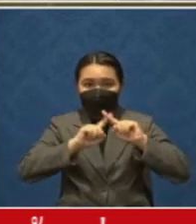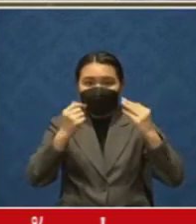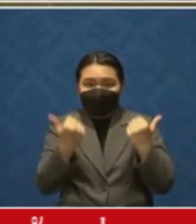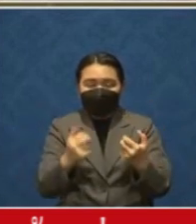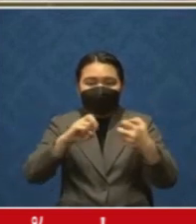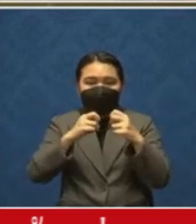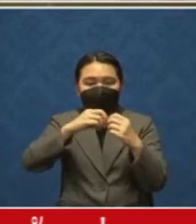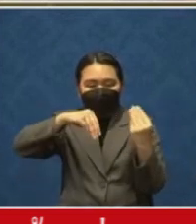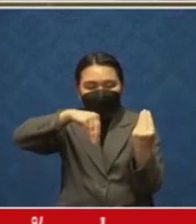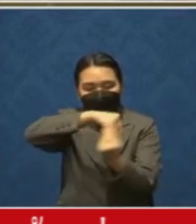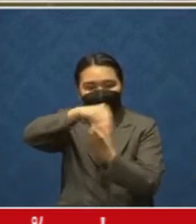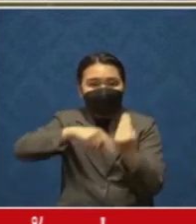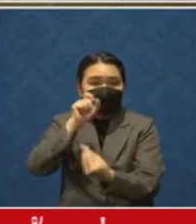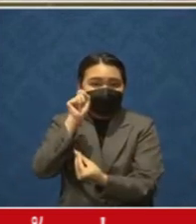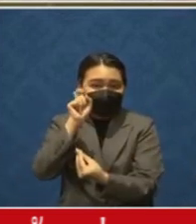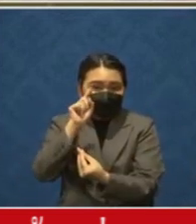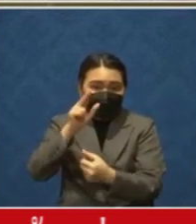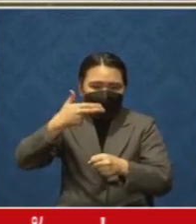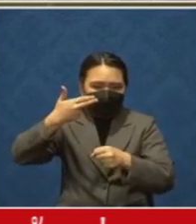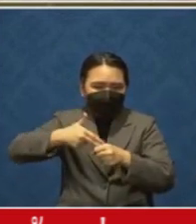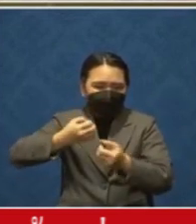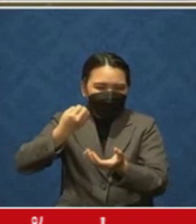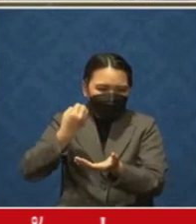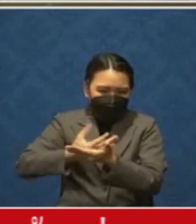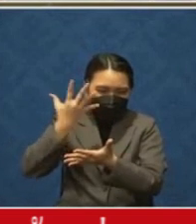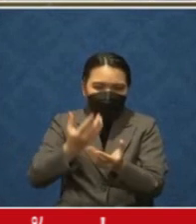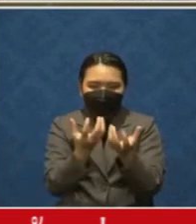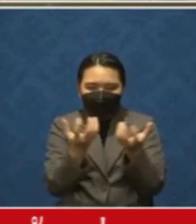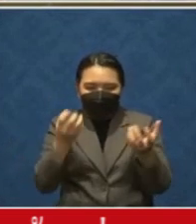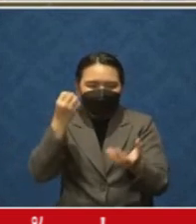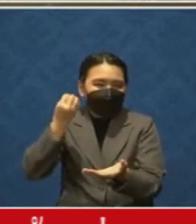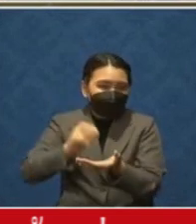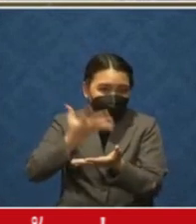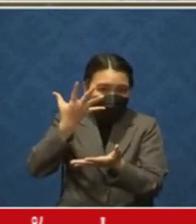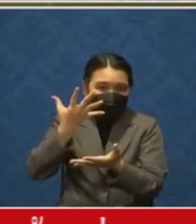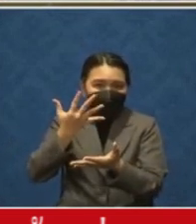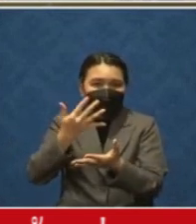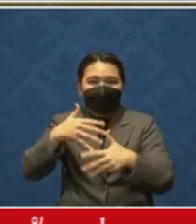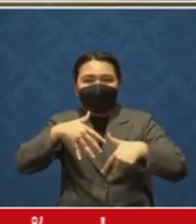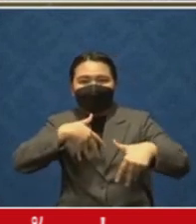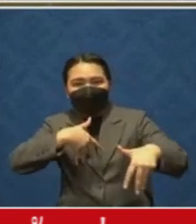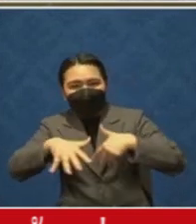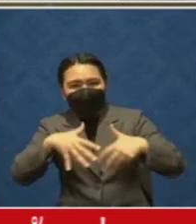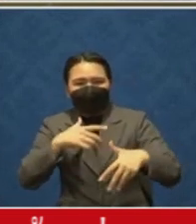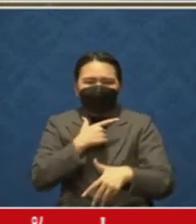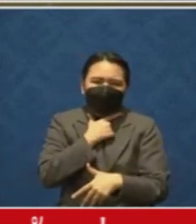กิจน้ำมันแพงของแพงและความอดอยากหิวโหยของพี่น้องประชาชน